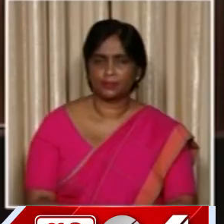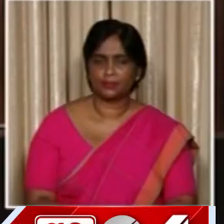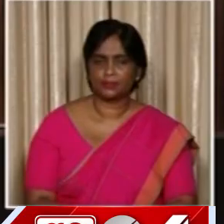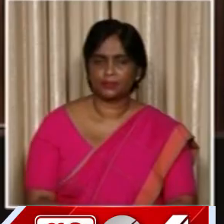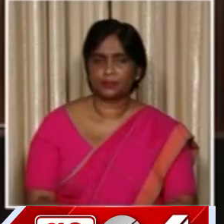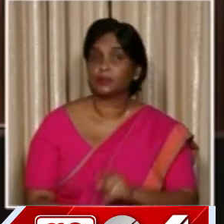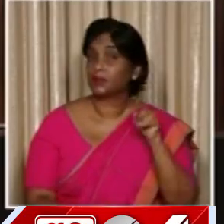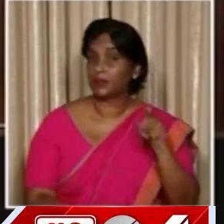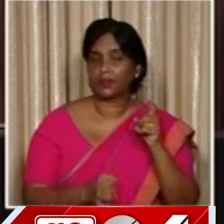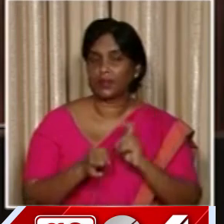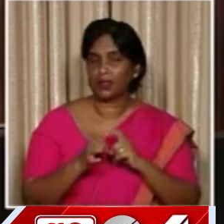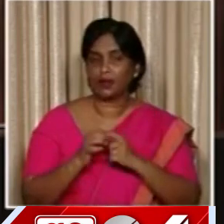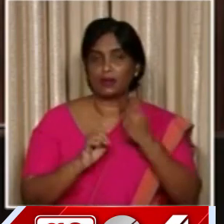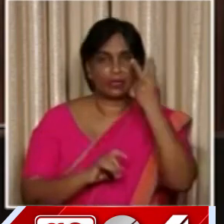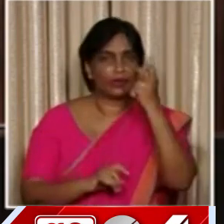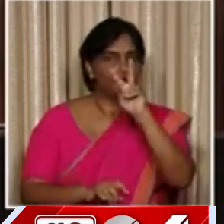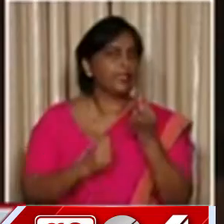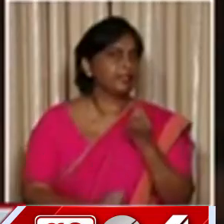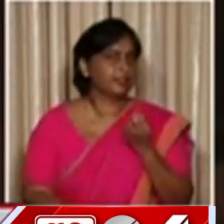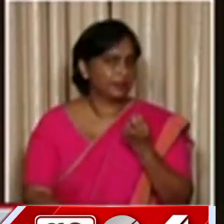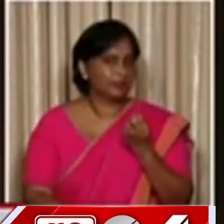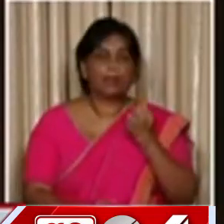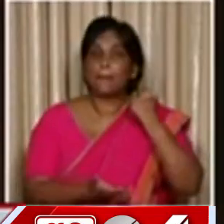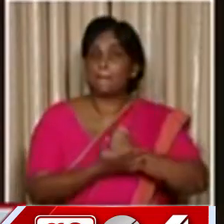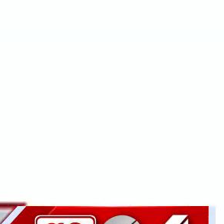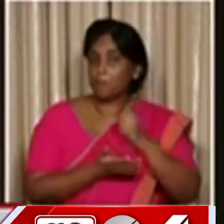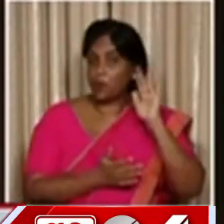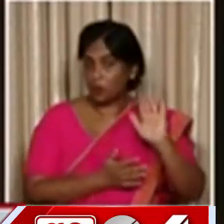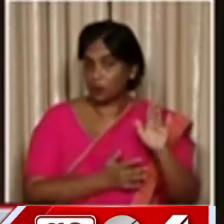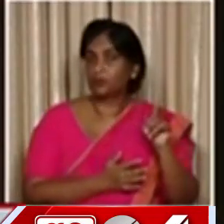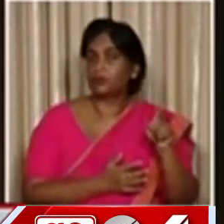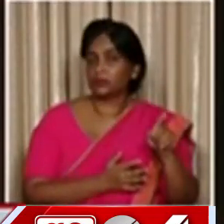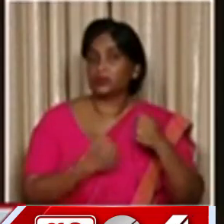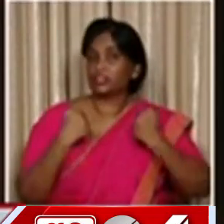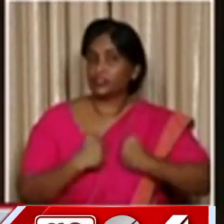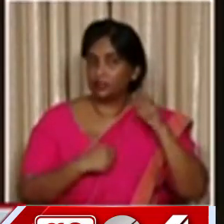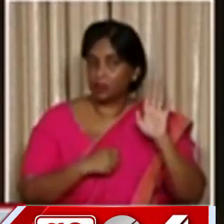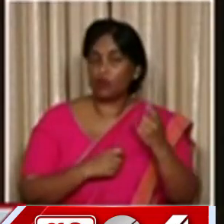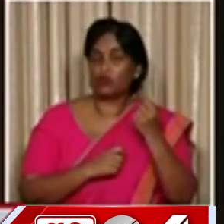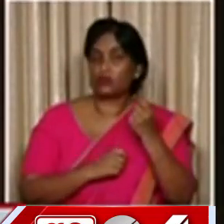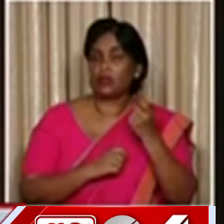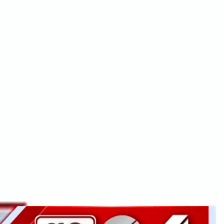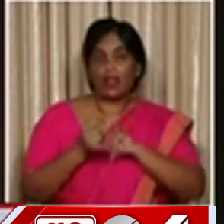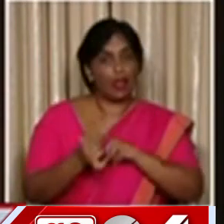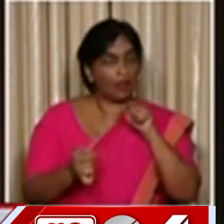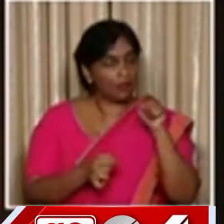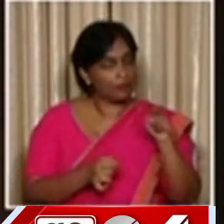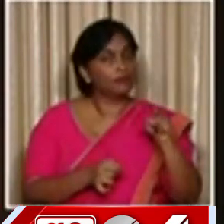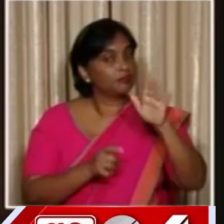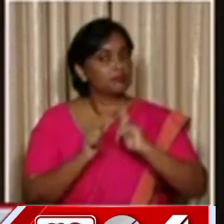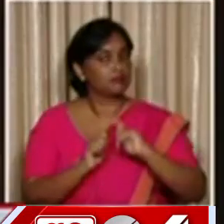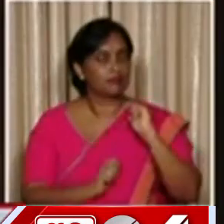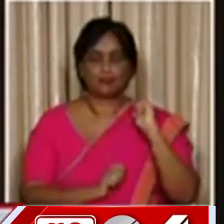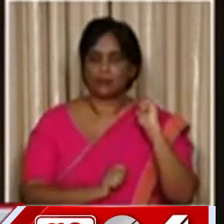මේ ප්‍රශ්නය පසුගිය 2021 වසරේ මහ බැංකුව යටතේ තියෙන මහ බැංකුව අධිපතිතුමා ඇතුළු මුදල් ඇමතිතුමා ලේකම් ඇතුළු ඔවුන්ට